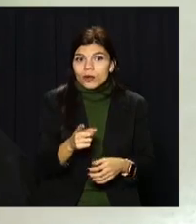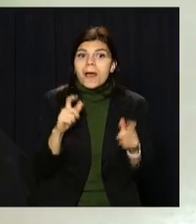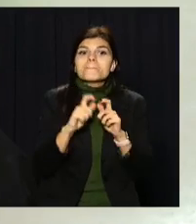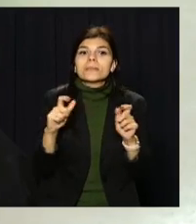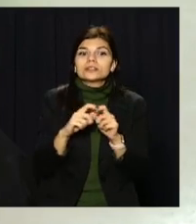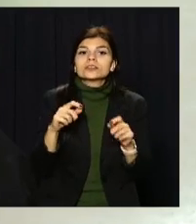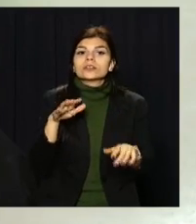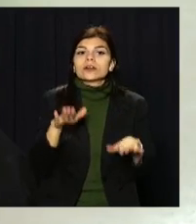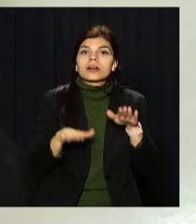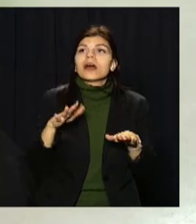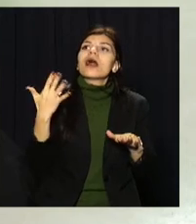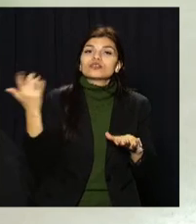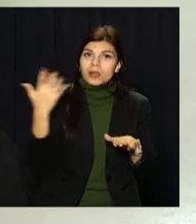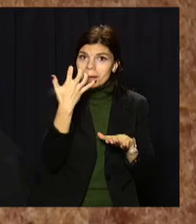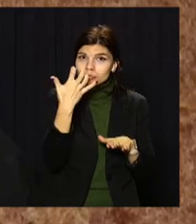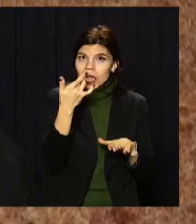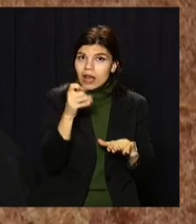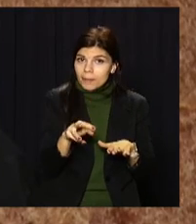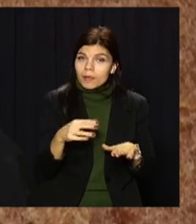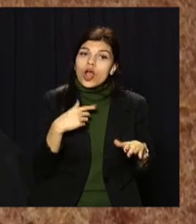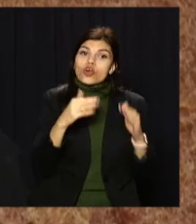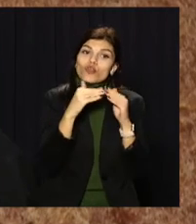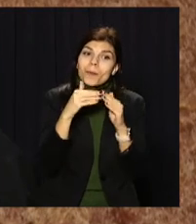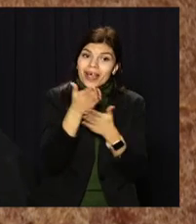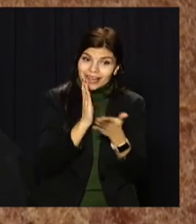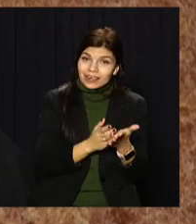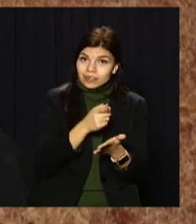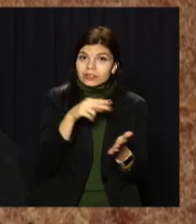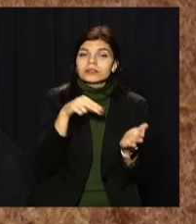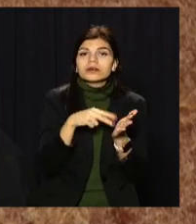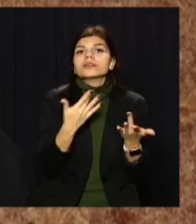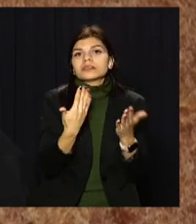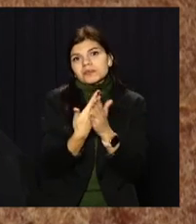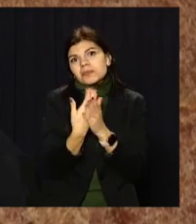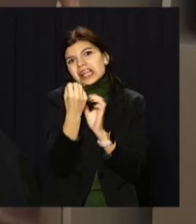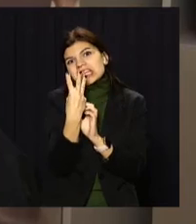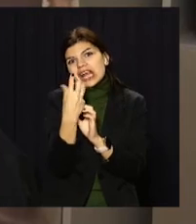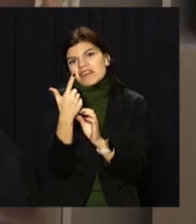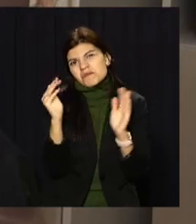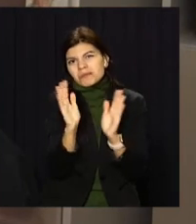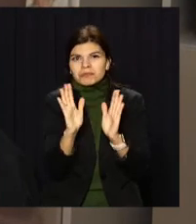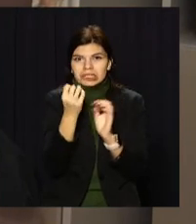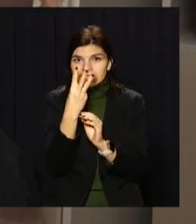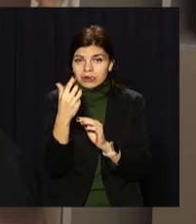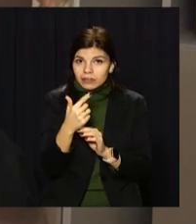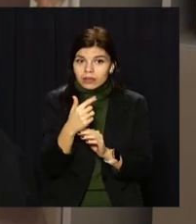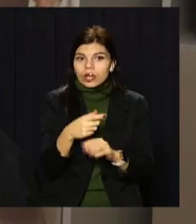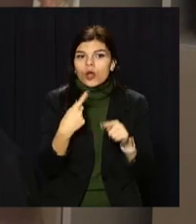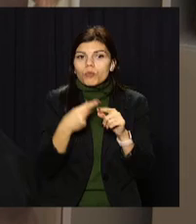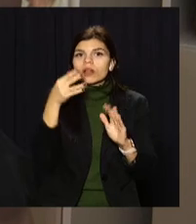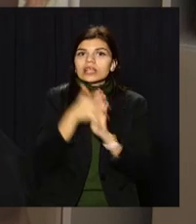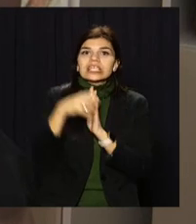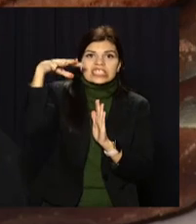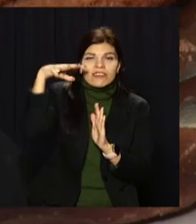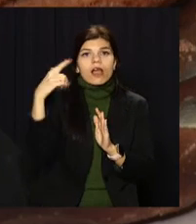магазині хліб важить 500 грамів. Щодо ціни, то домашня хлібина обійшлася в менш ніж 13 гривень. До цієї суми слід додати витрати на